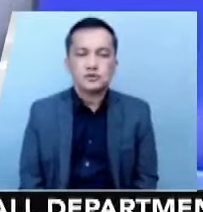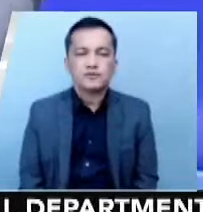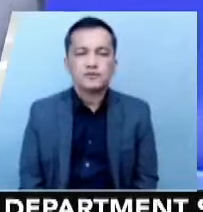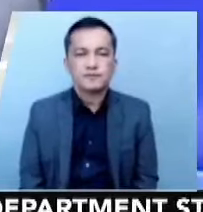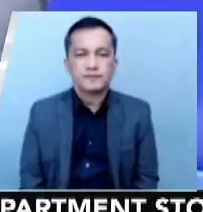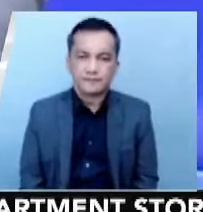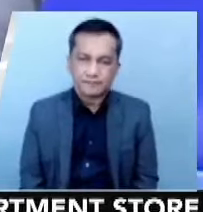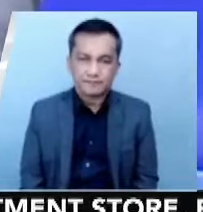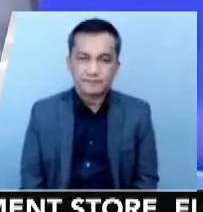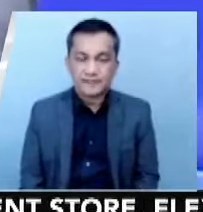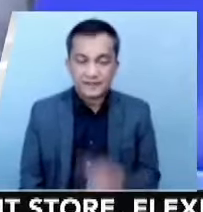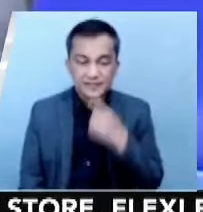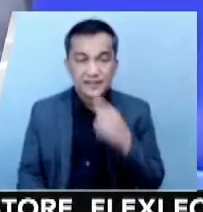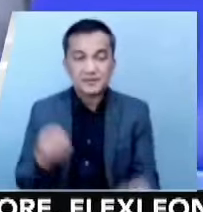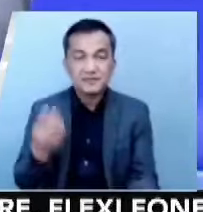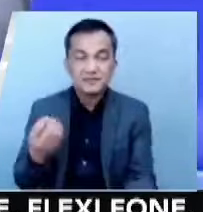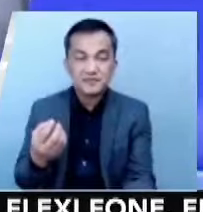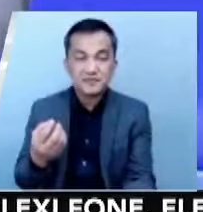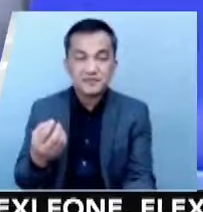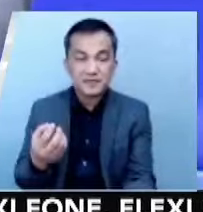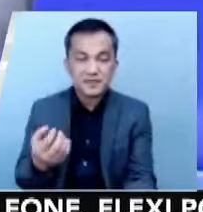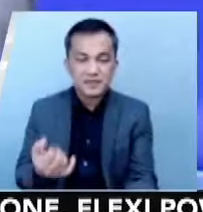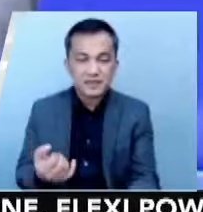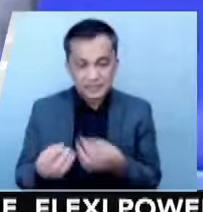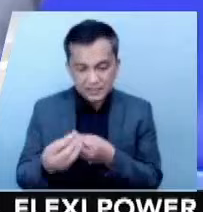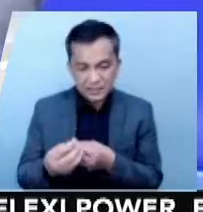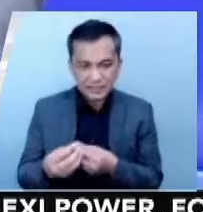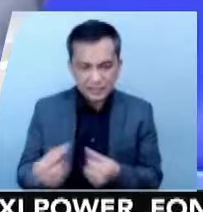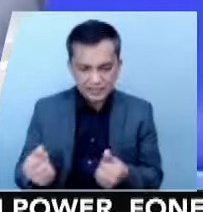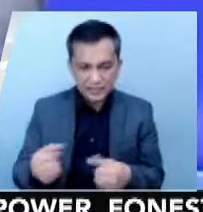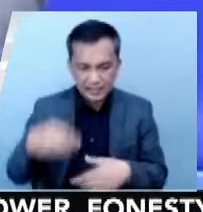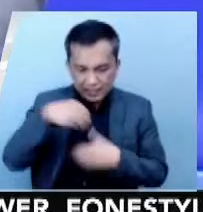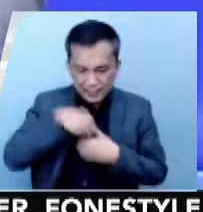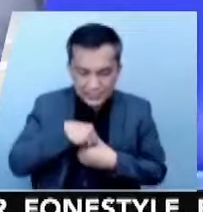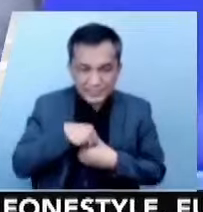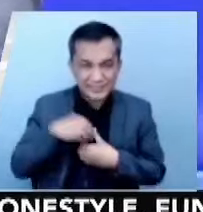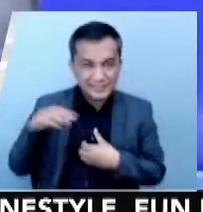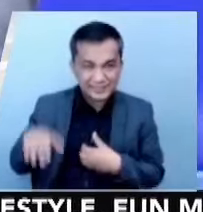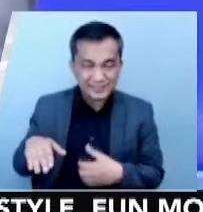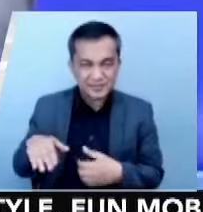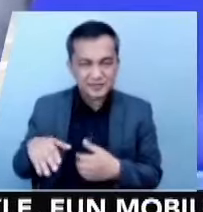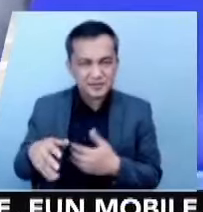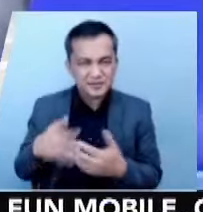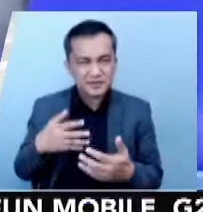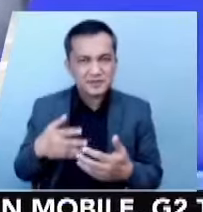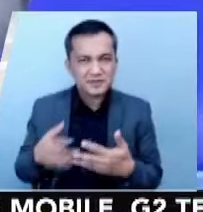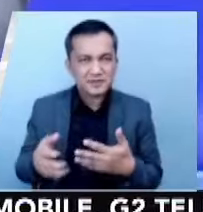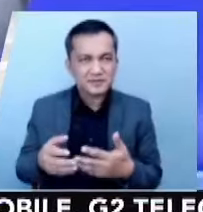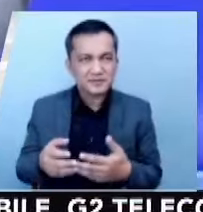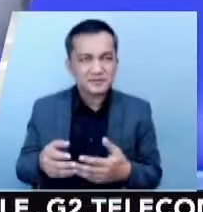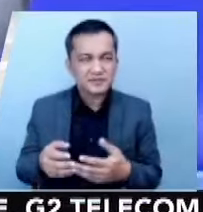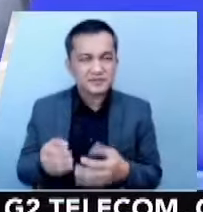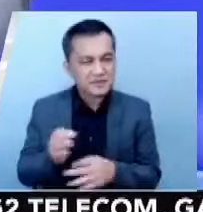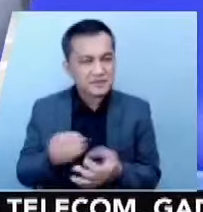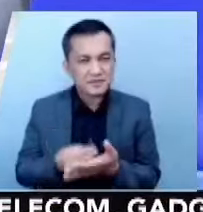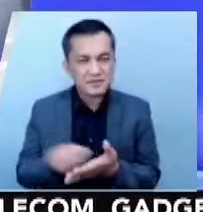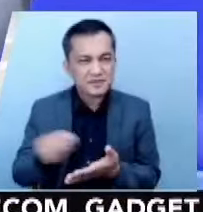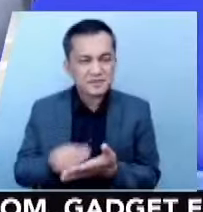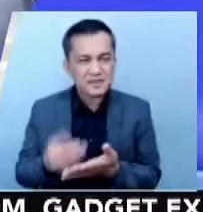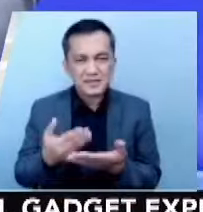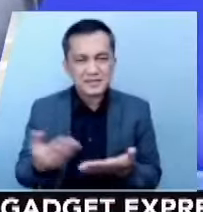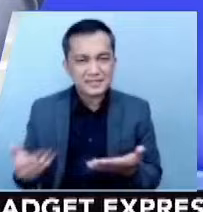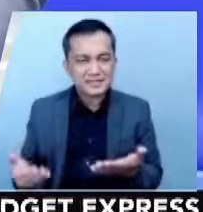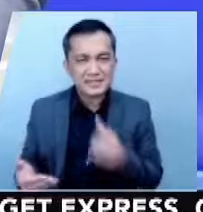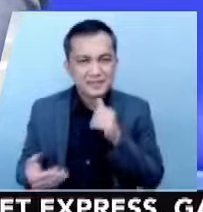Ika nga na marami ngayon, let's heal our inner child. Kung saan malayo mo nang nabibili ang mga bagay na hindi mo mabili noon. Pero payo